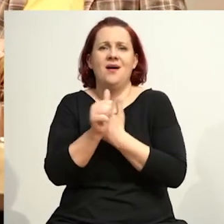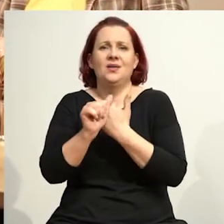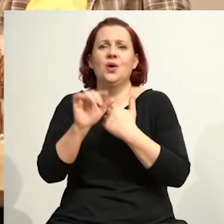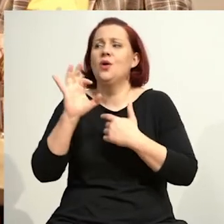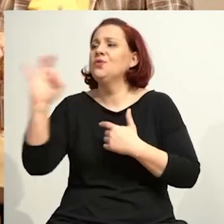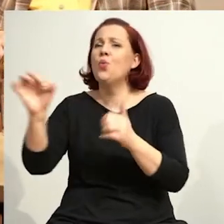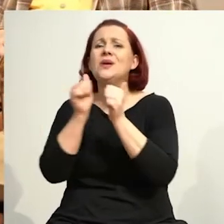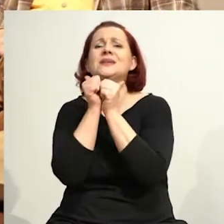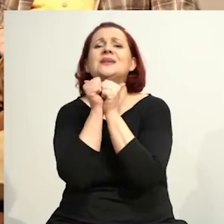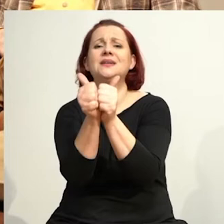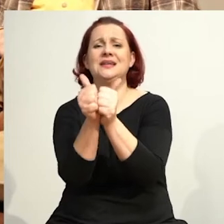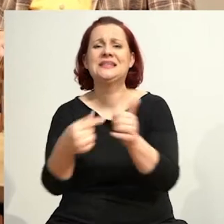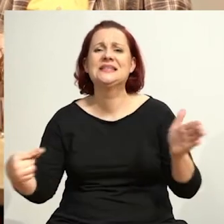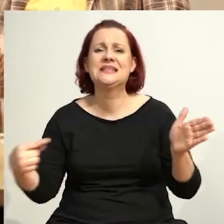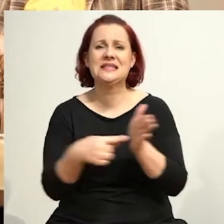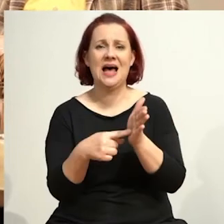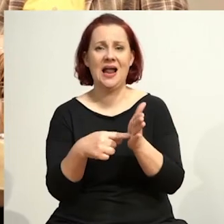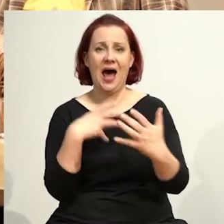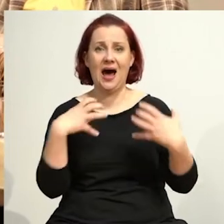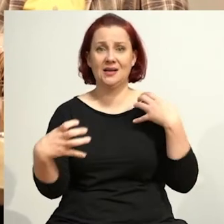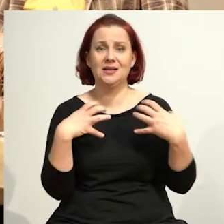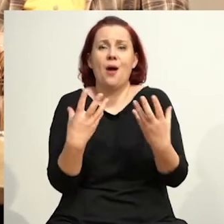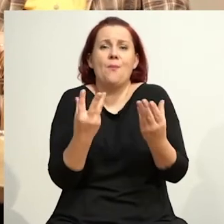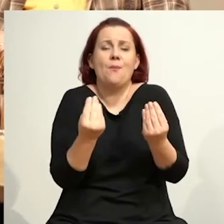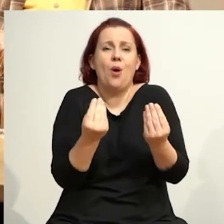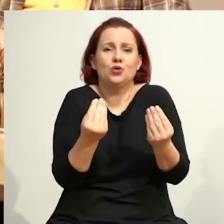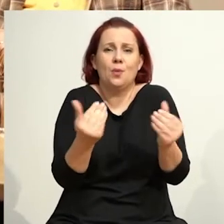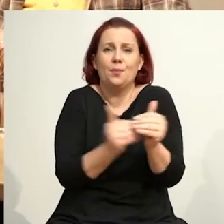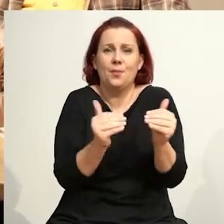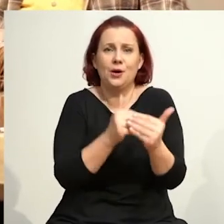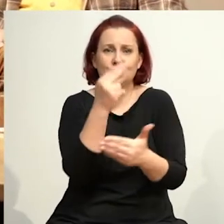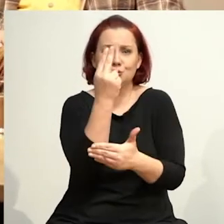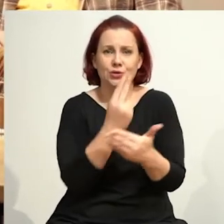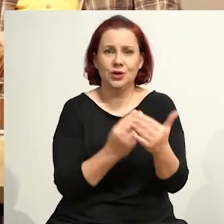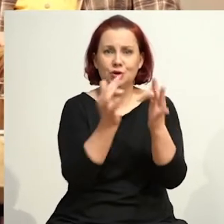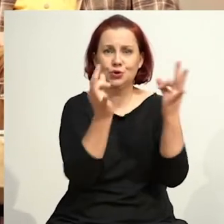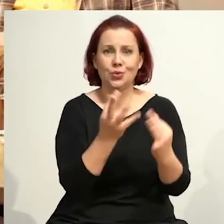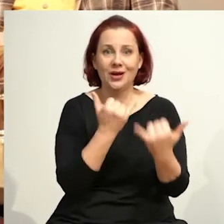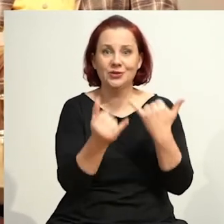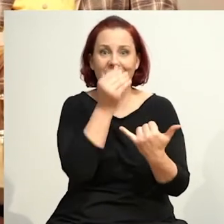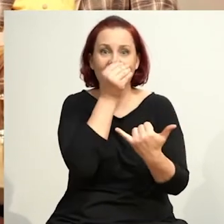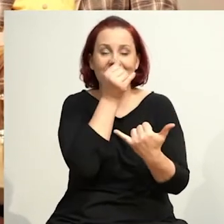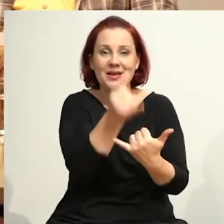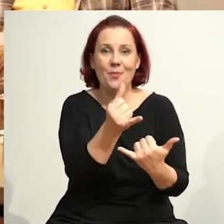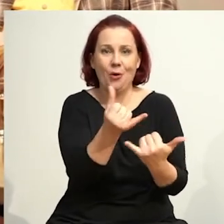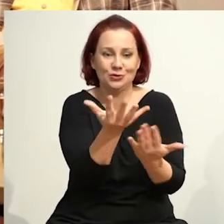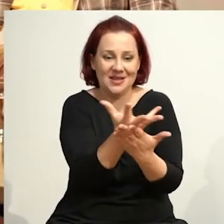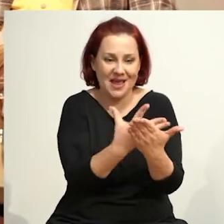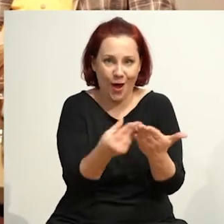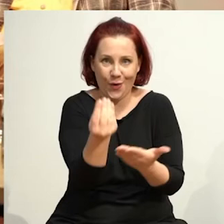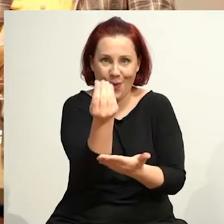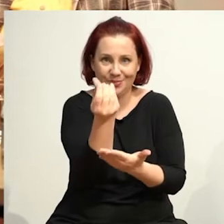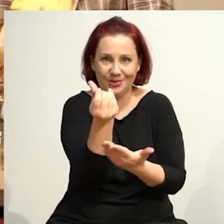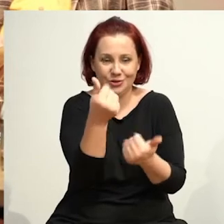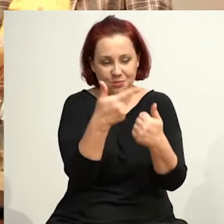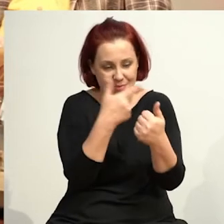artysty i do czego on jest potrzebny, do czego w ogóle jest potrzebna sztuka, skoro nie można na niej zarobić i tak dalej, i tak dalej.